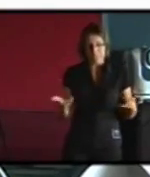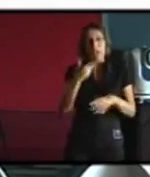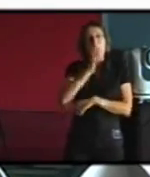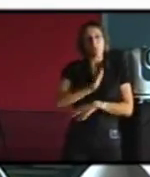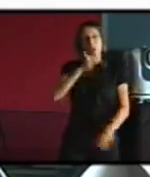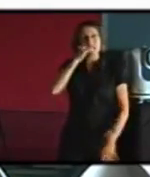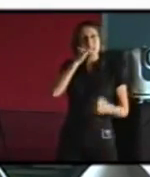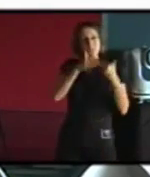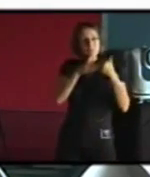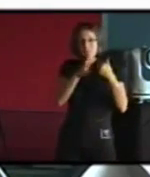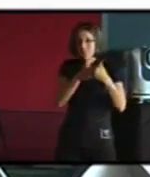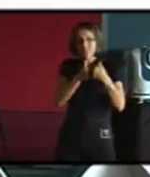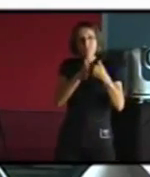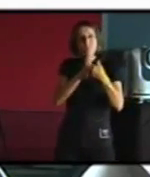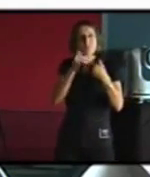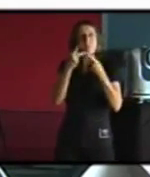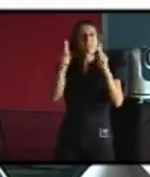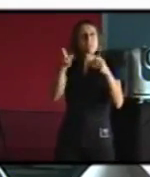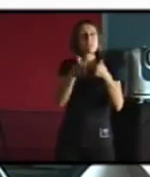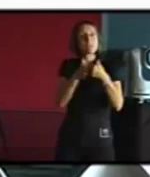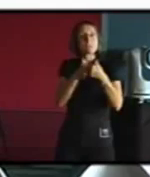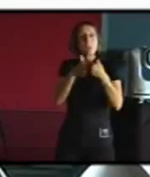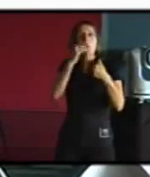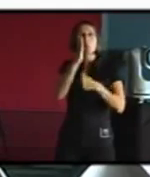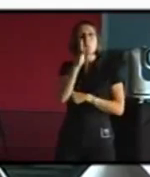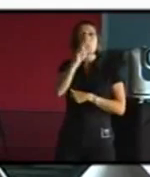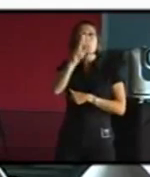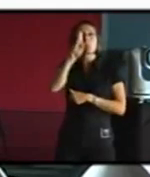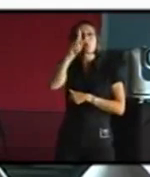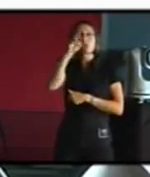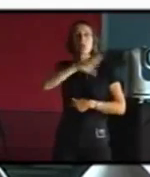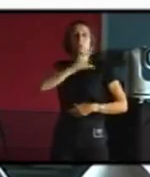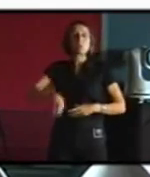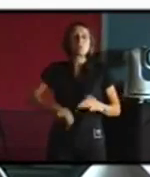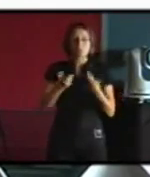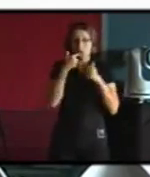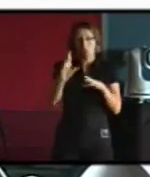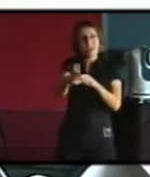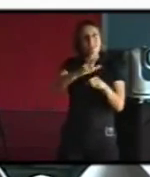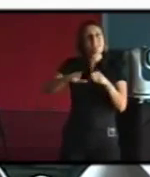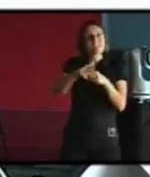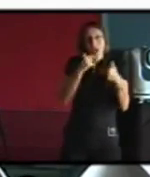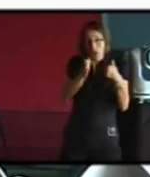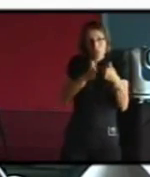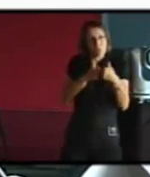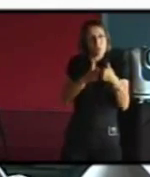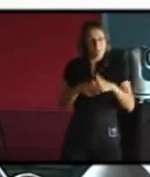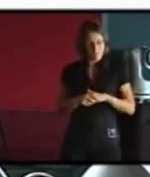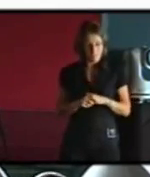Bordeaux et qui touche la commune de Bruges, donc tout près du lac. Donc encore une fois, on est sur un